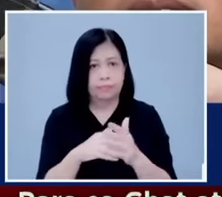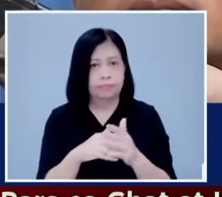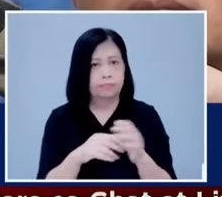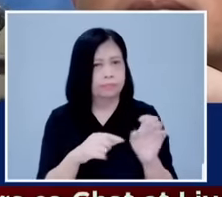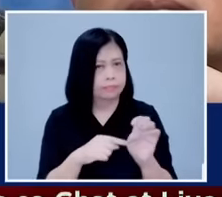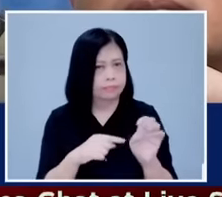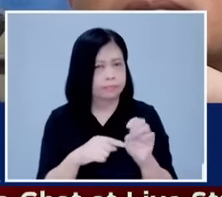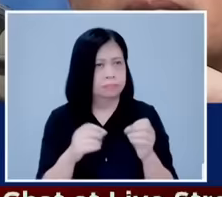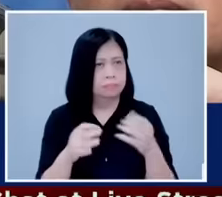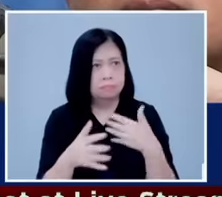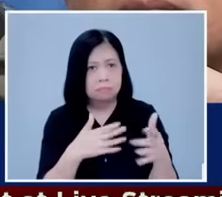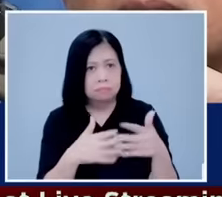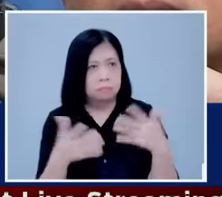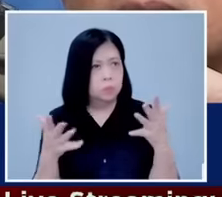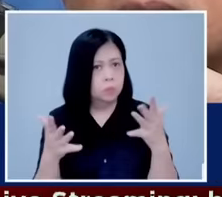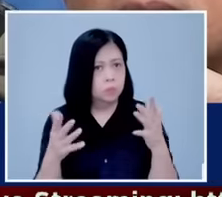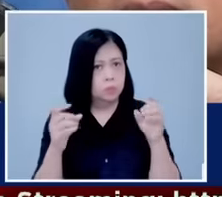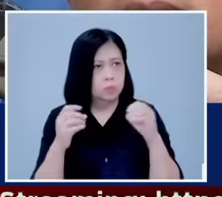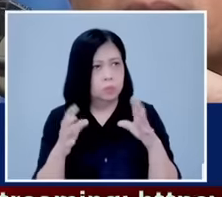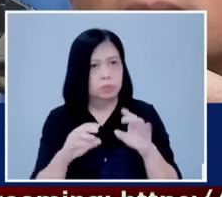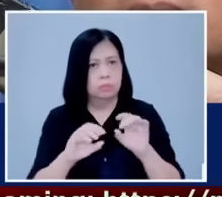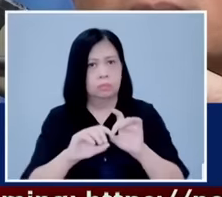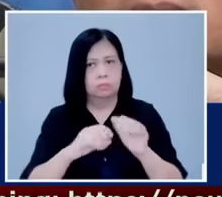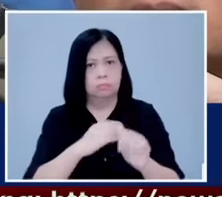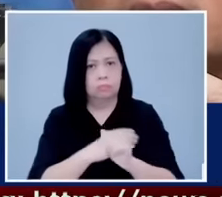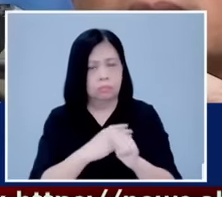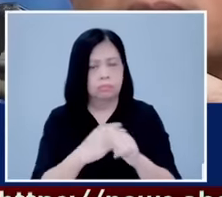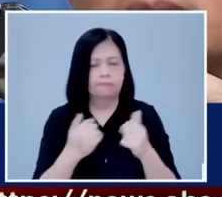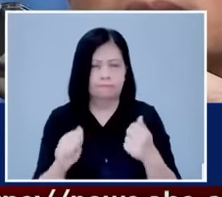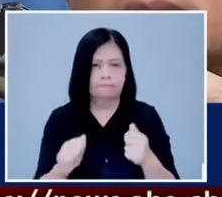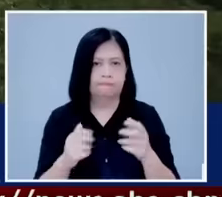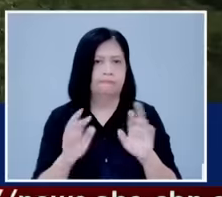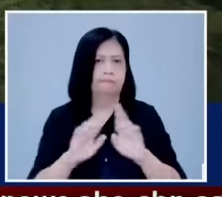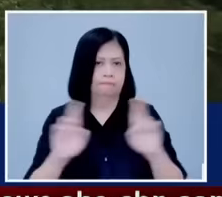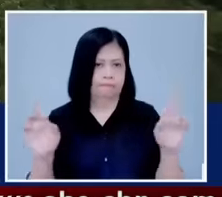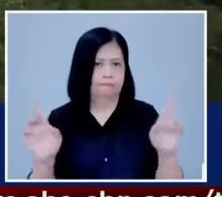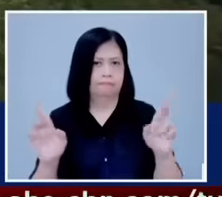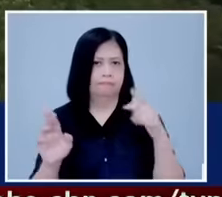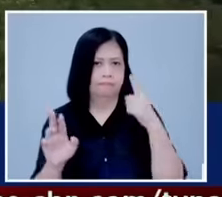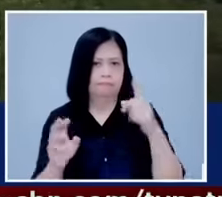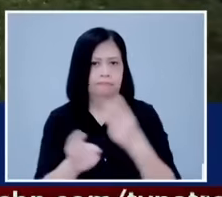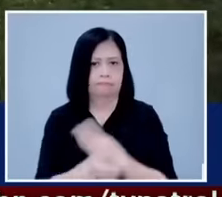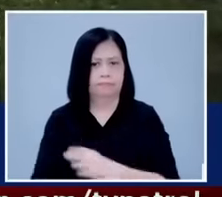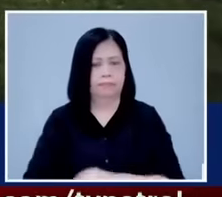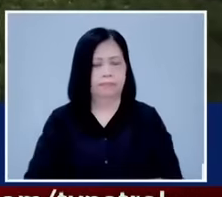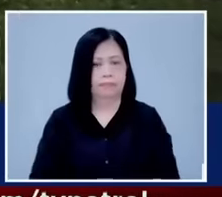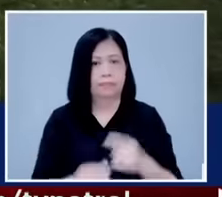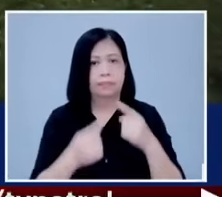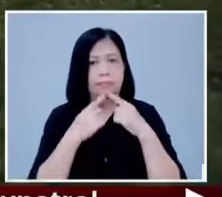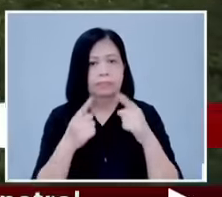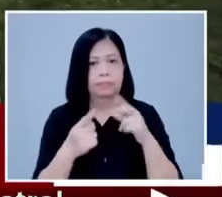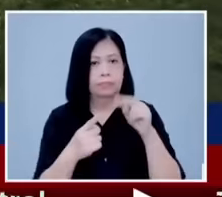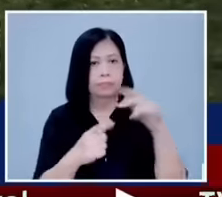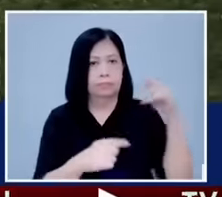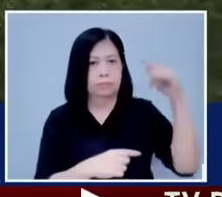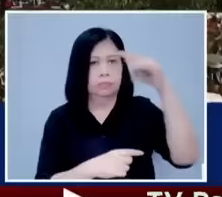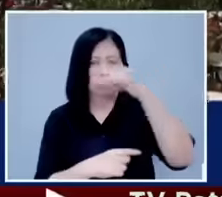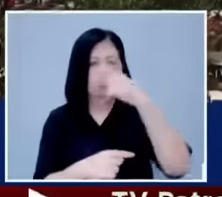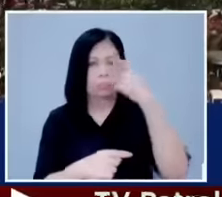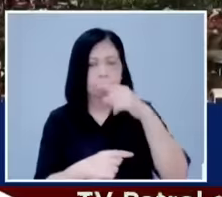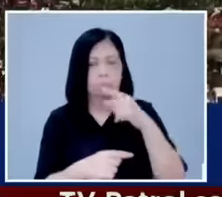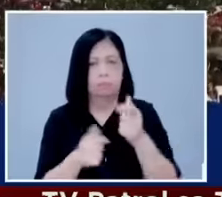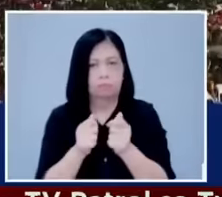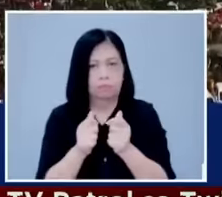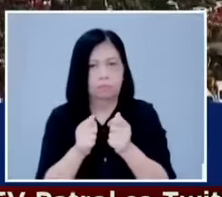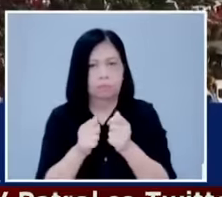even in the absence of such threat, we always prepare for the worst. Idineklara namang no-fly zone para sa mga drone ang